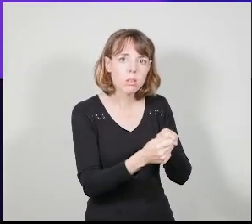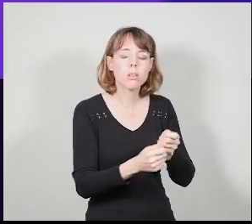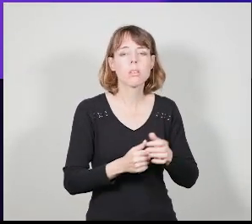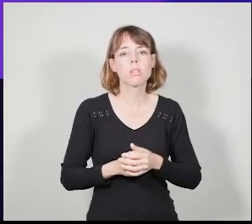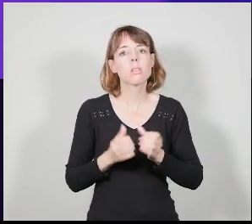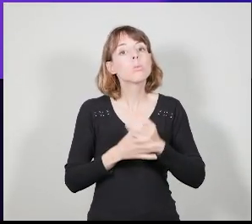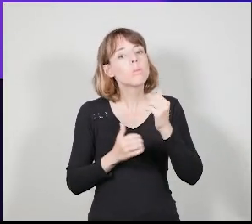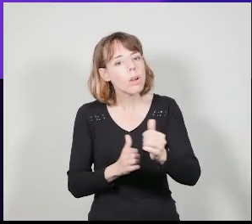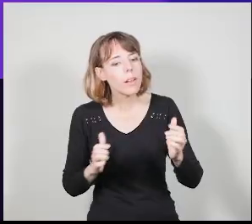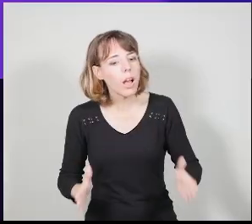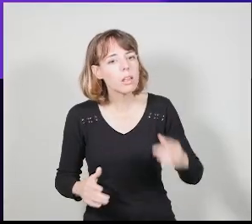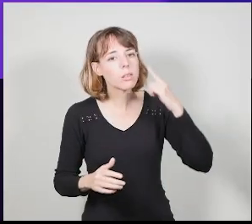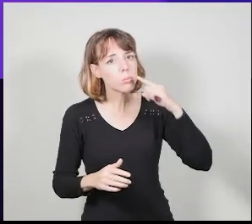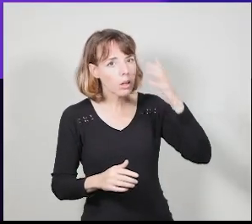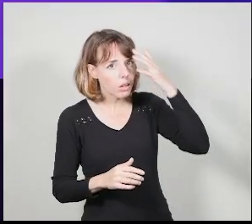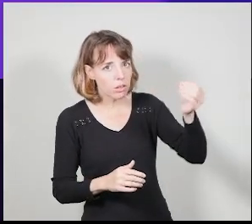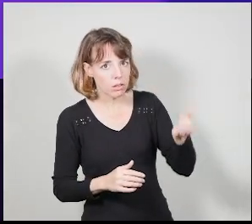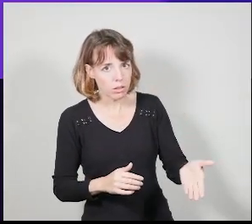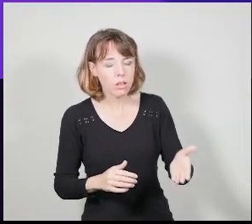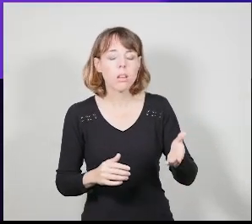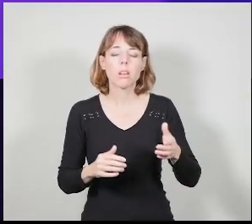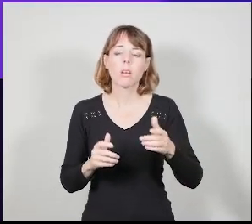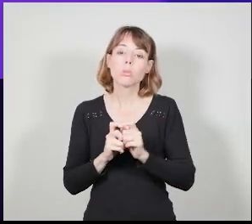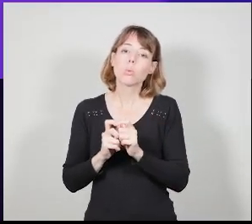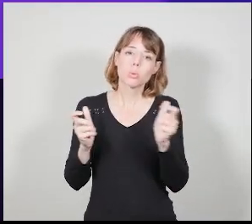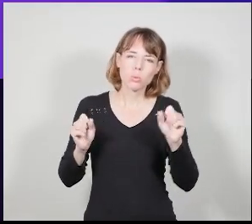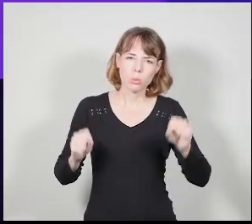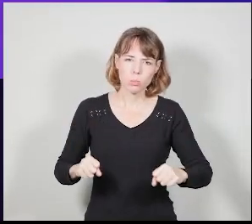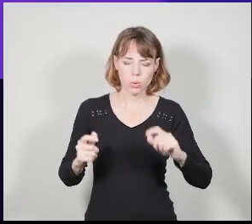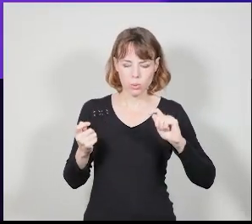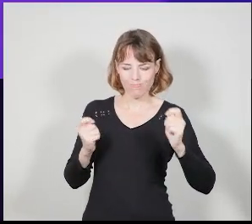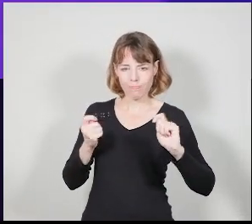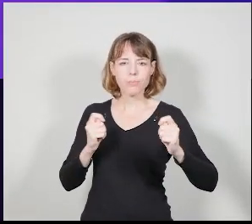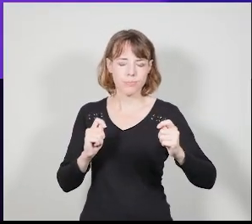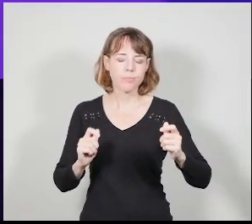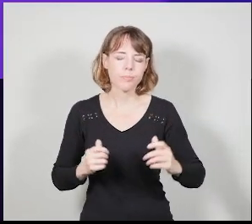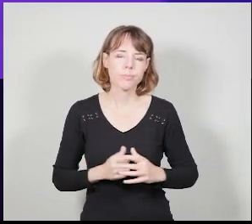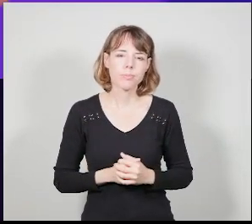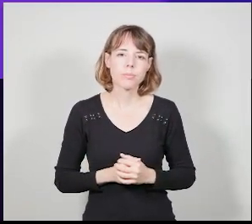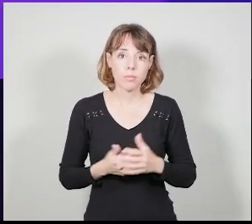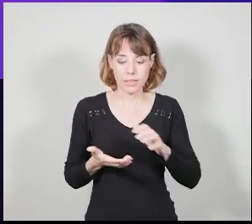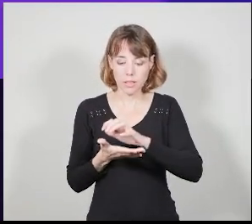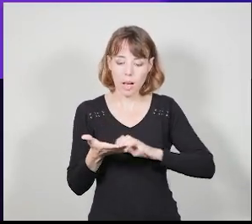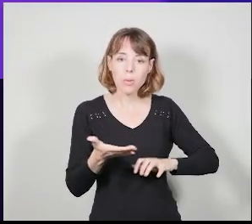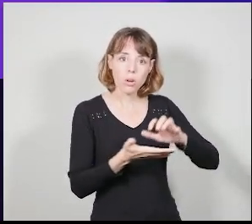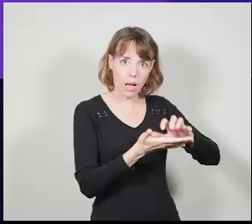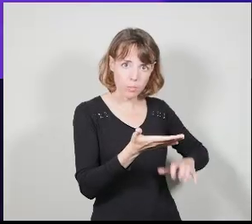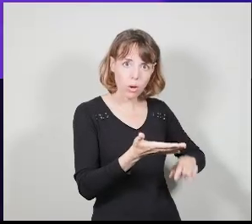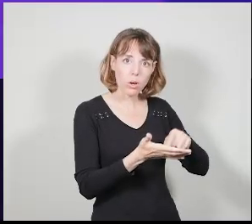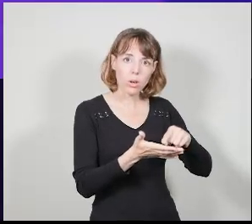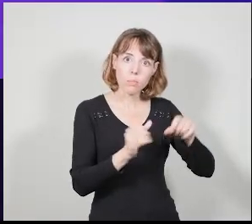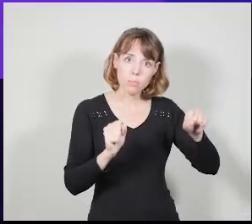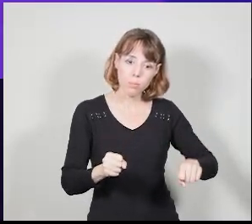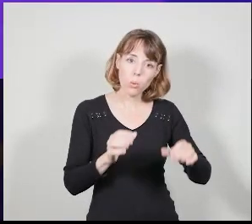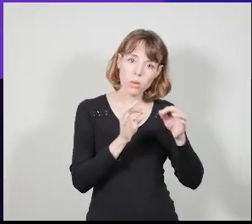les professionnels et des cadres d'adaptation pour les structures. À noter, et c'est important, que ces deux rapports de l'IGAS dont on va parler sont disponibles en